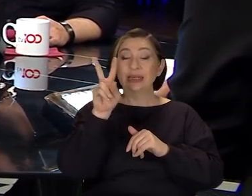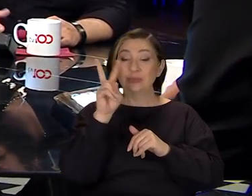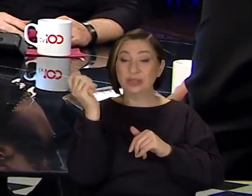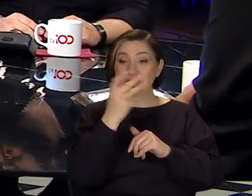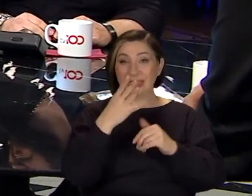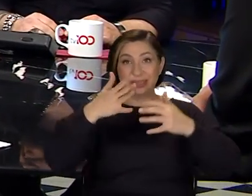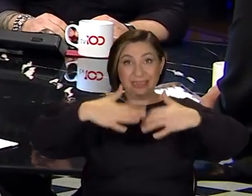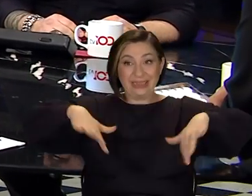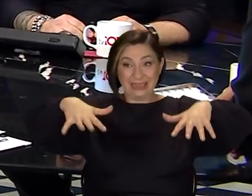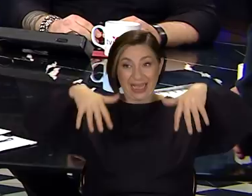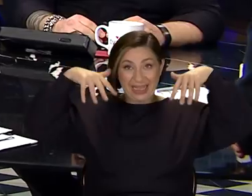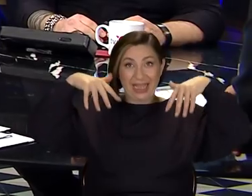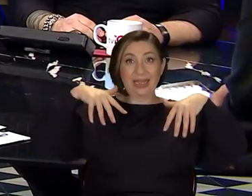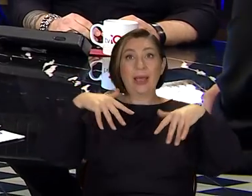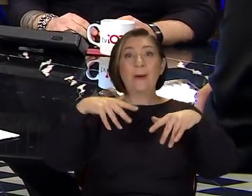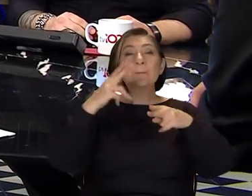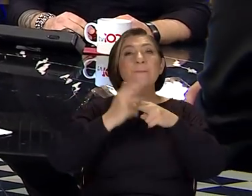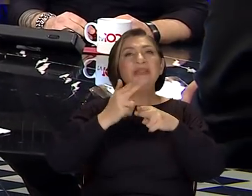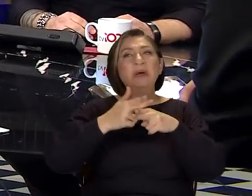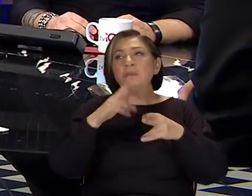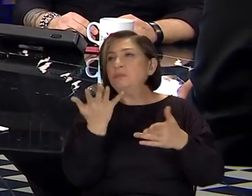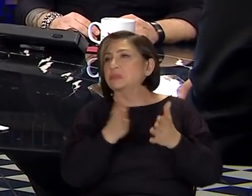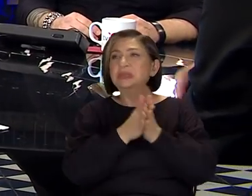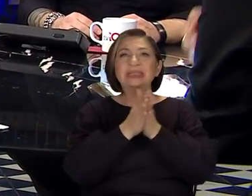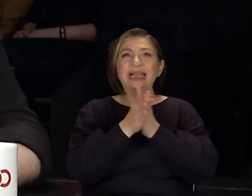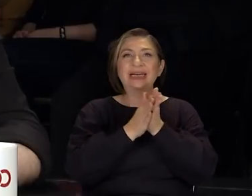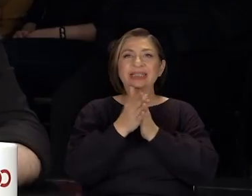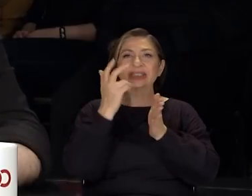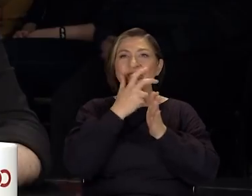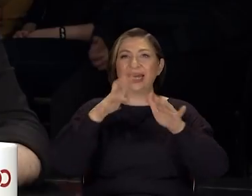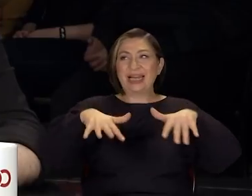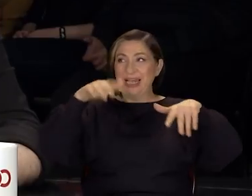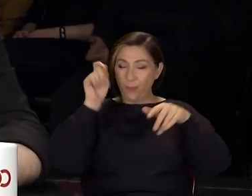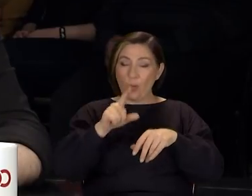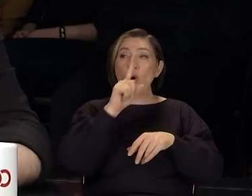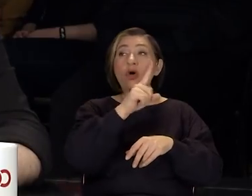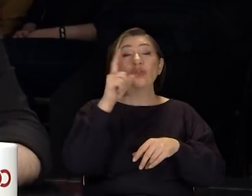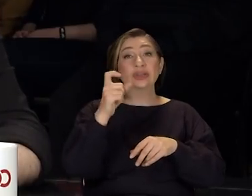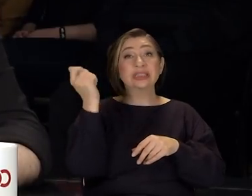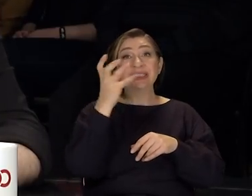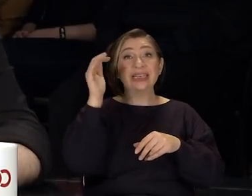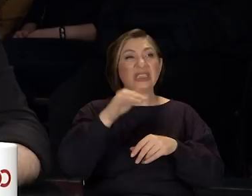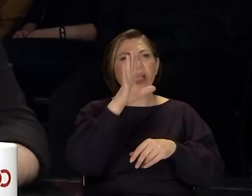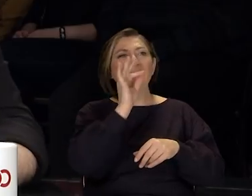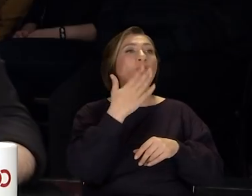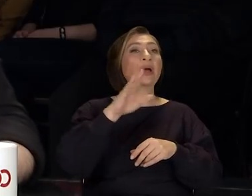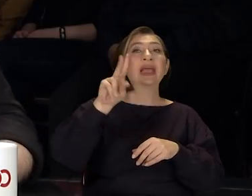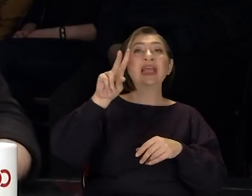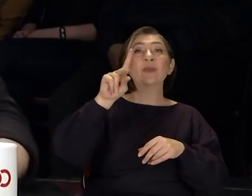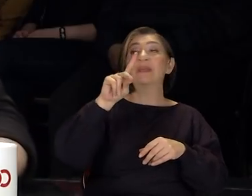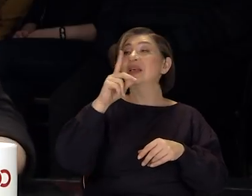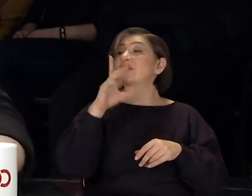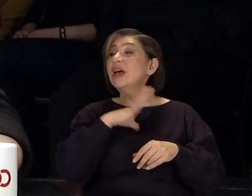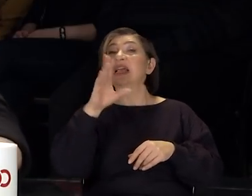kişilik sahnelerde pazar günleri veya salı günleri sahne yapıp 19 kişi gelince kim yok, 21 kişi gelince